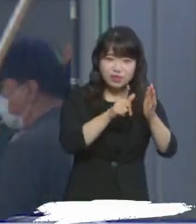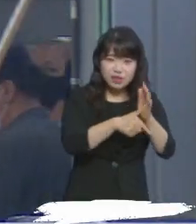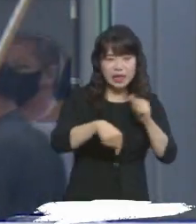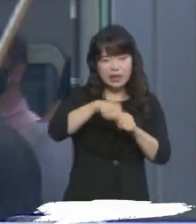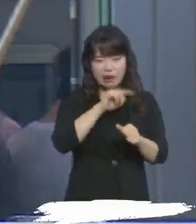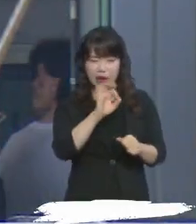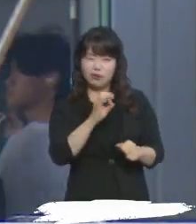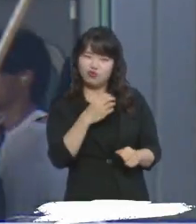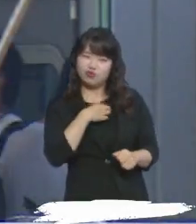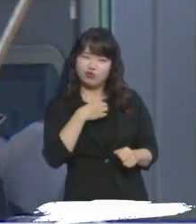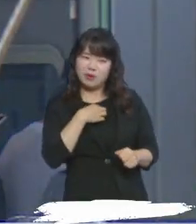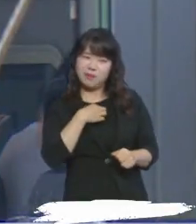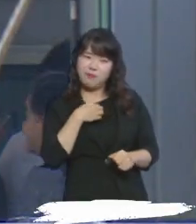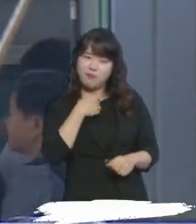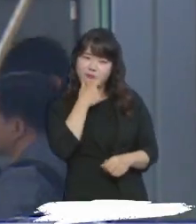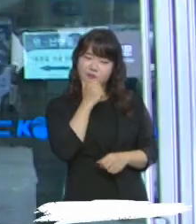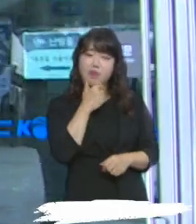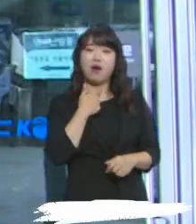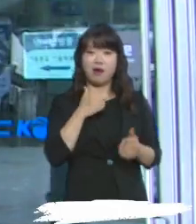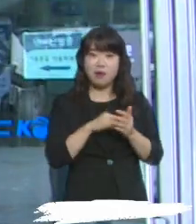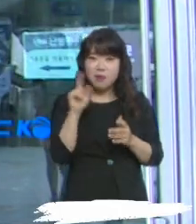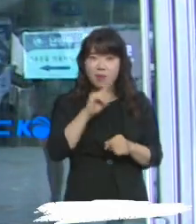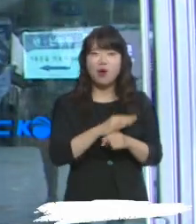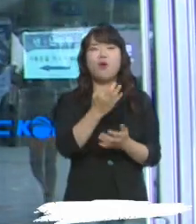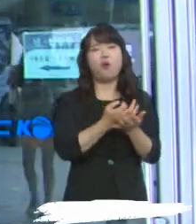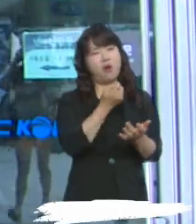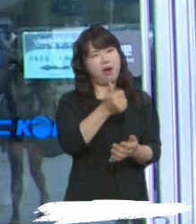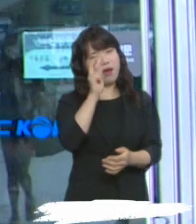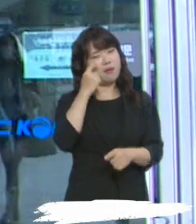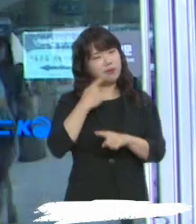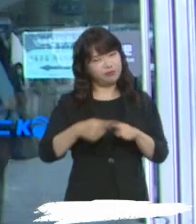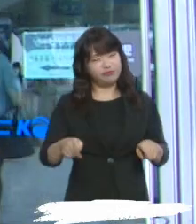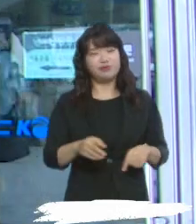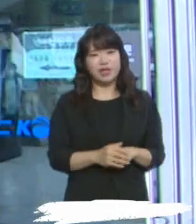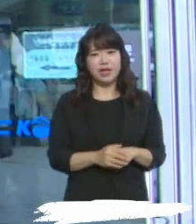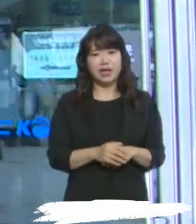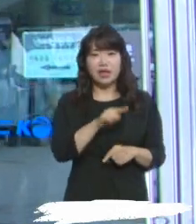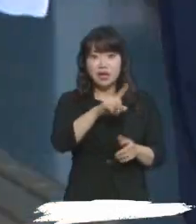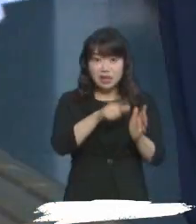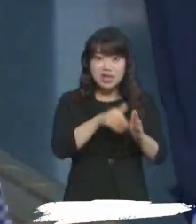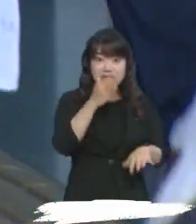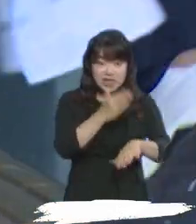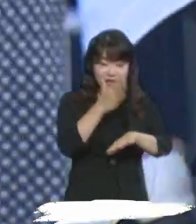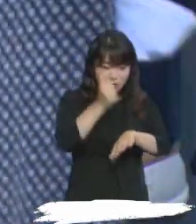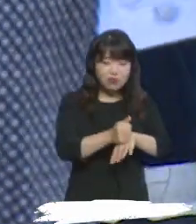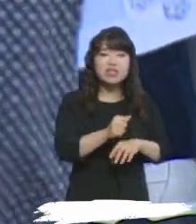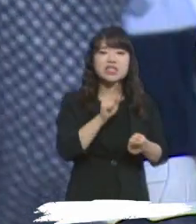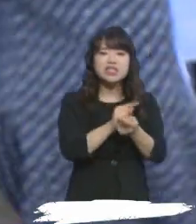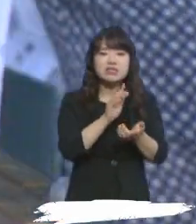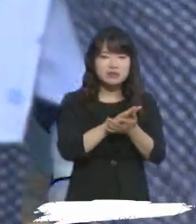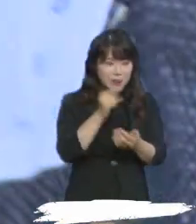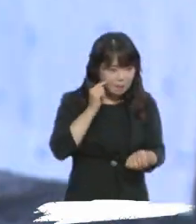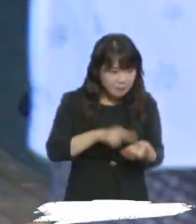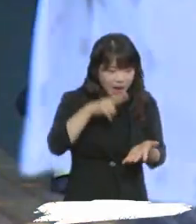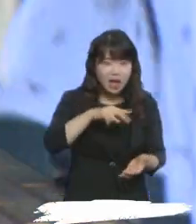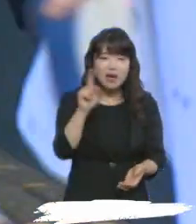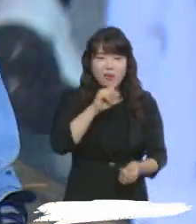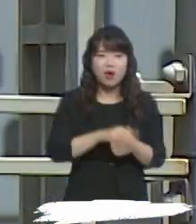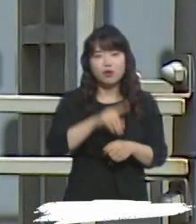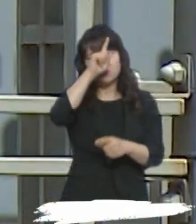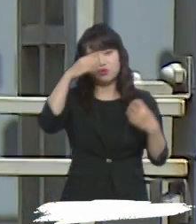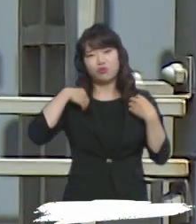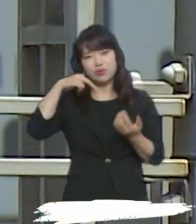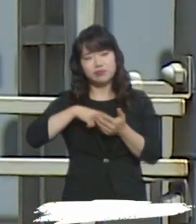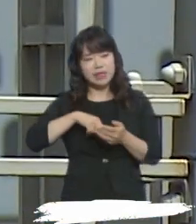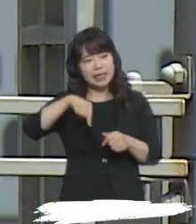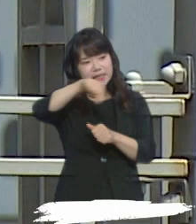우려는 있었습니다. 경제성이 낮다는 이유였는데 이런 우려가 현실이 됐습니다. 정부의 예비타당성